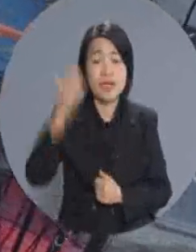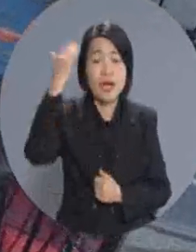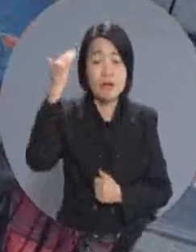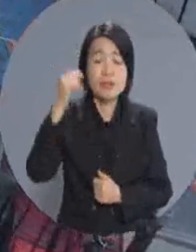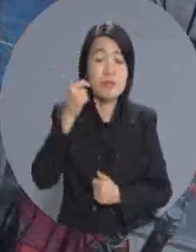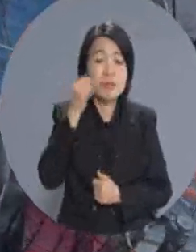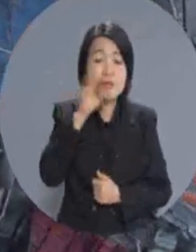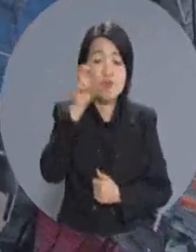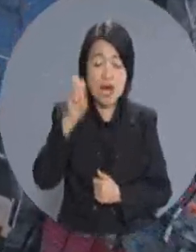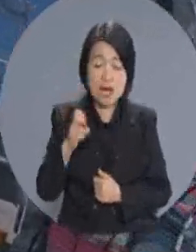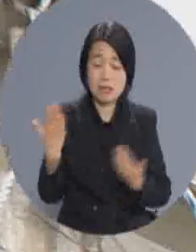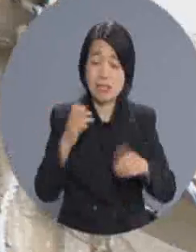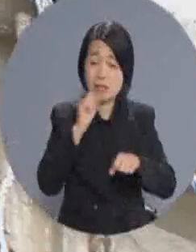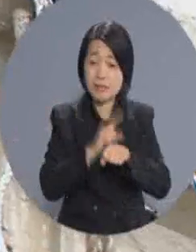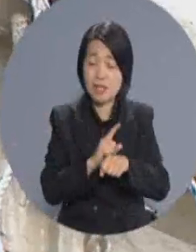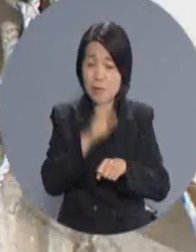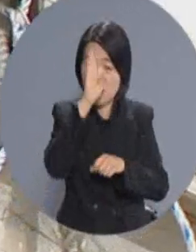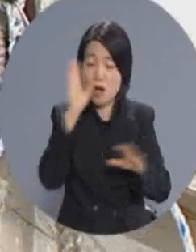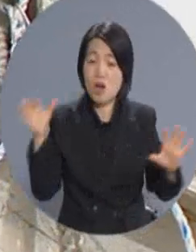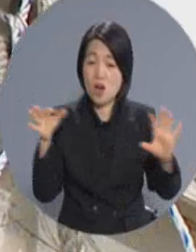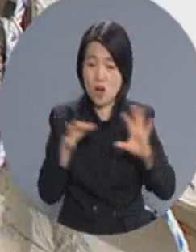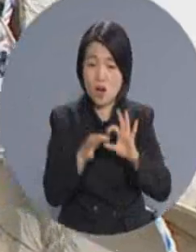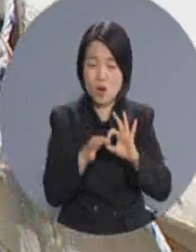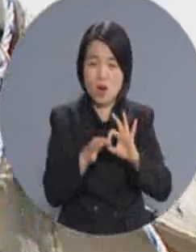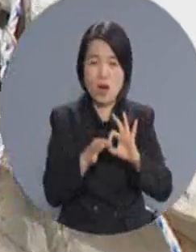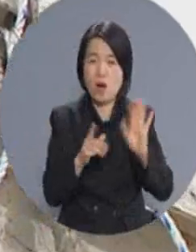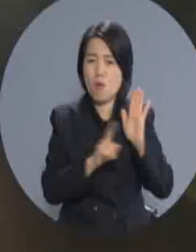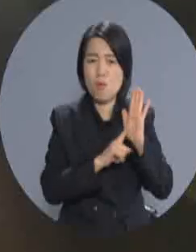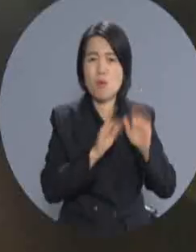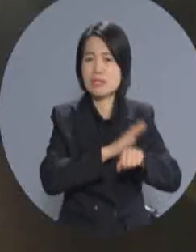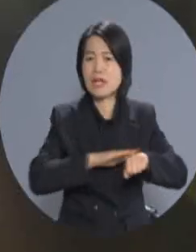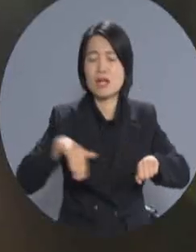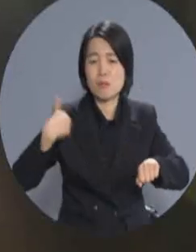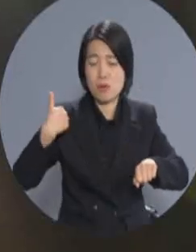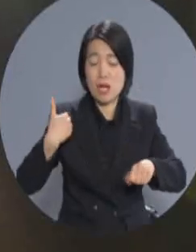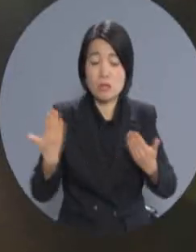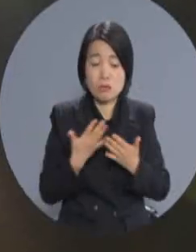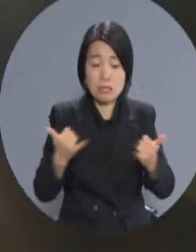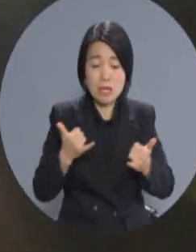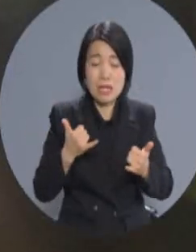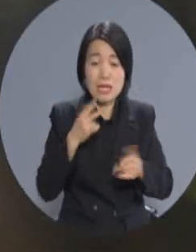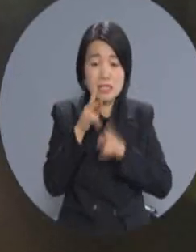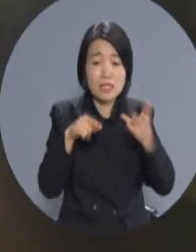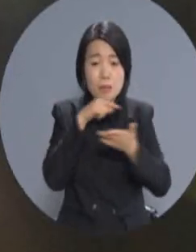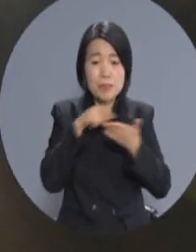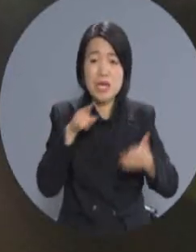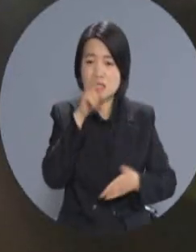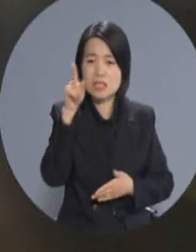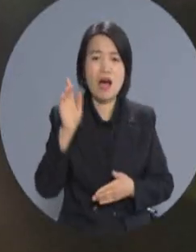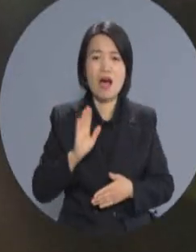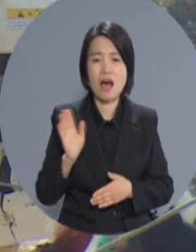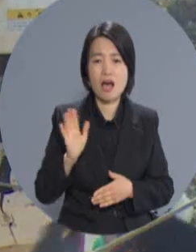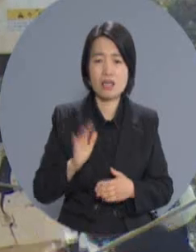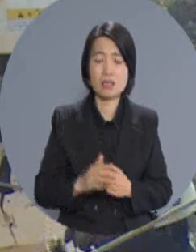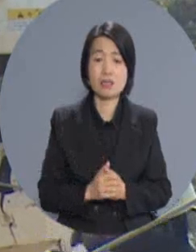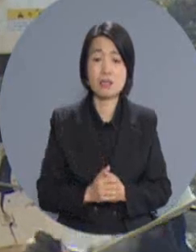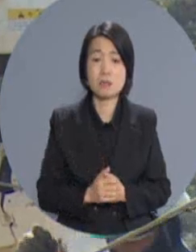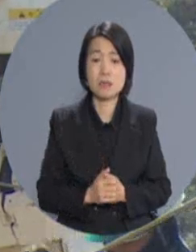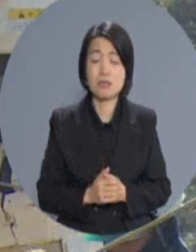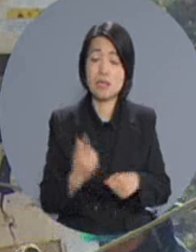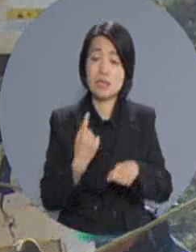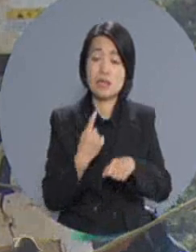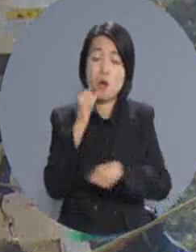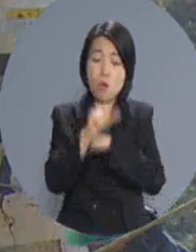국내에선 피부암이 직업성 질환으로 잘 알려져 있지 않다 보니 노동자들도 산재 신청을 꺼려왔습니다.